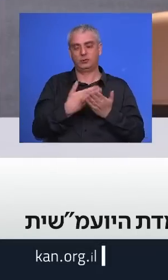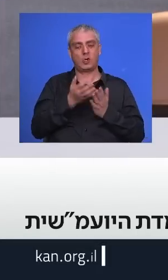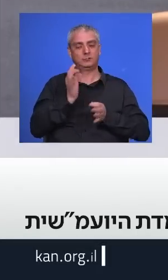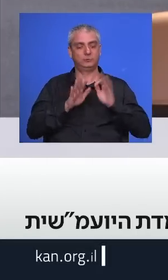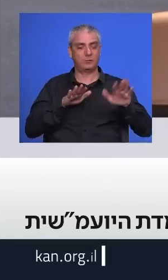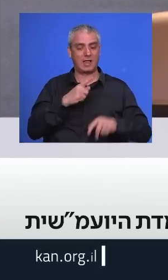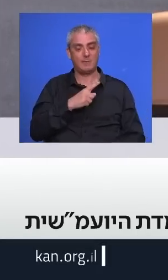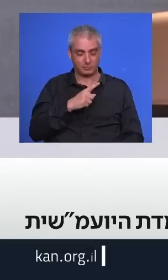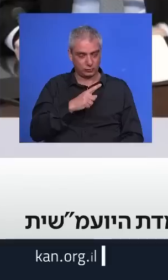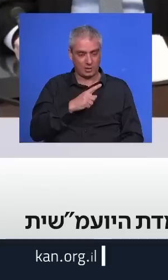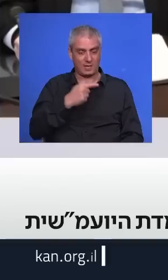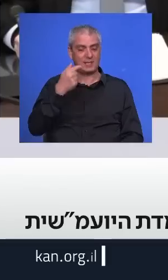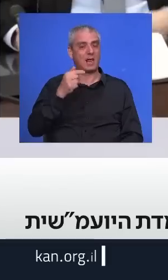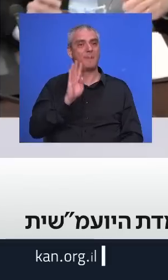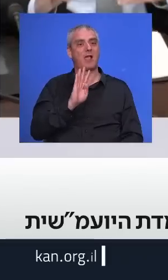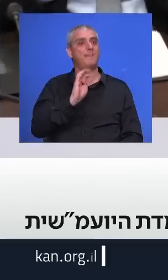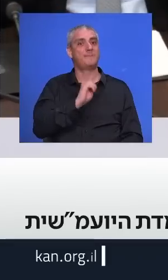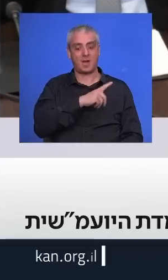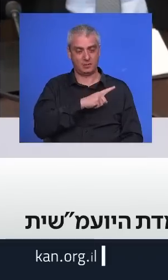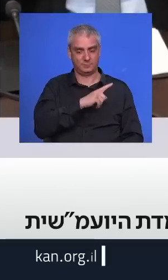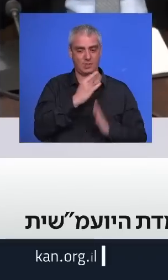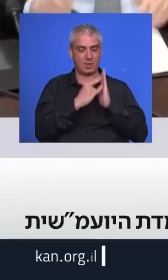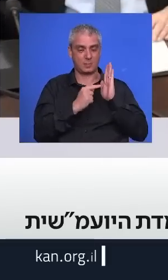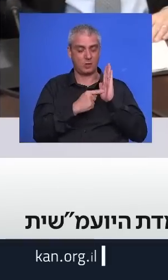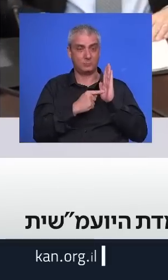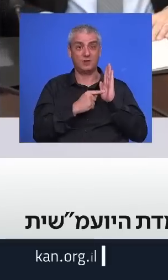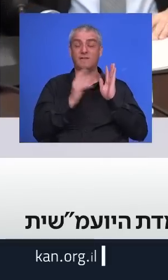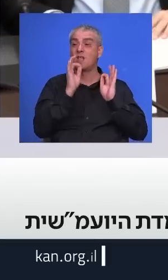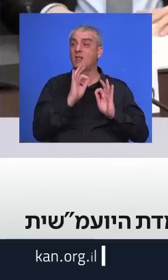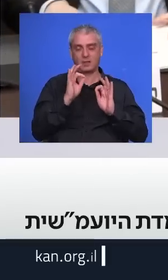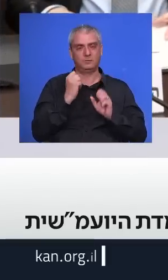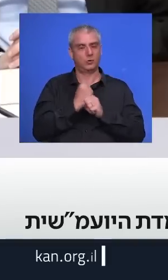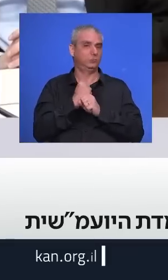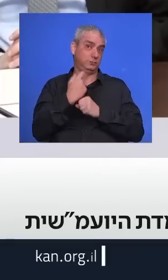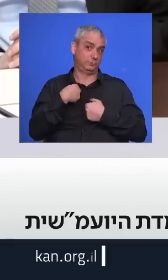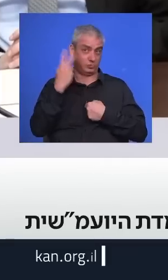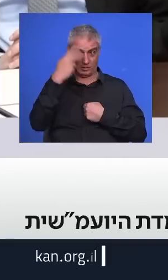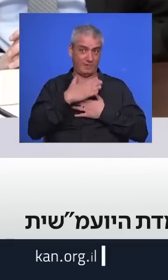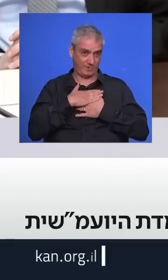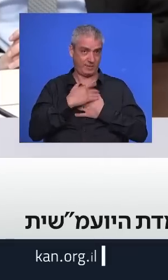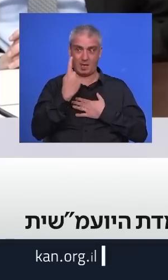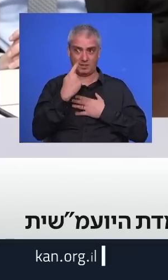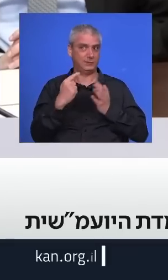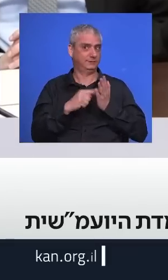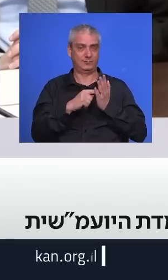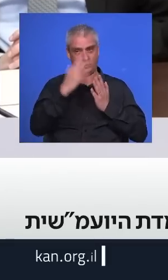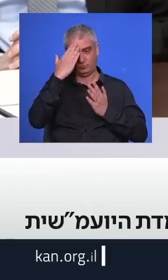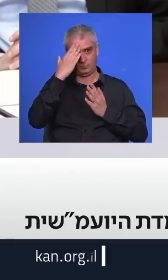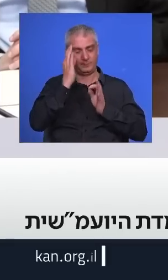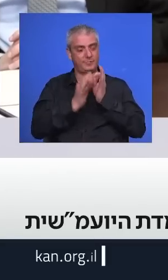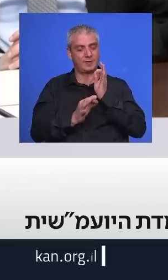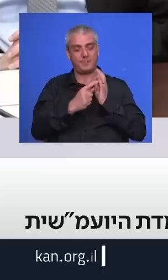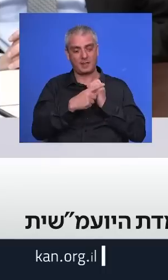לממשלה גלי בהרב מיארה את החוק הזה, ולמרות זאת מתקיים להבנתי לפי אחד הגורמים המאורים בפרטי הדיון